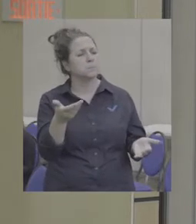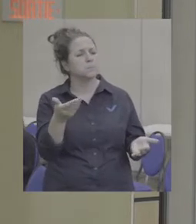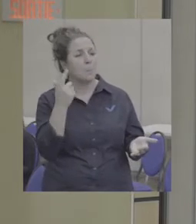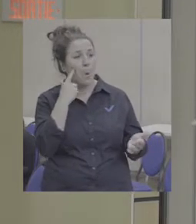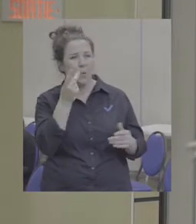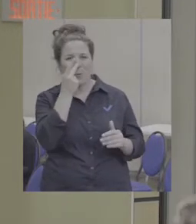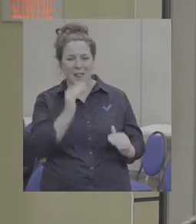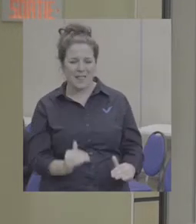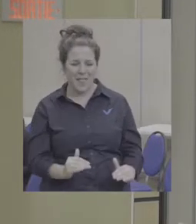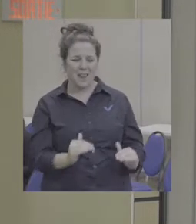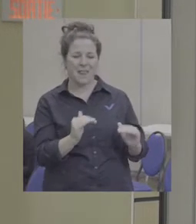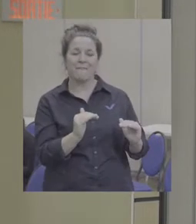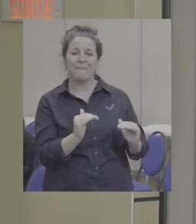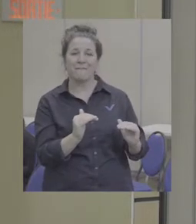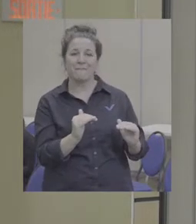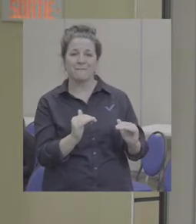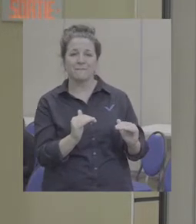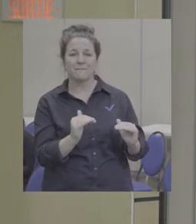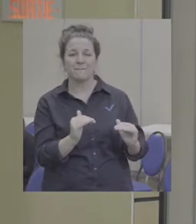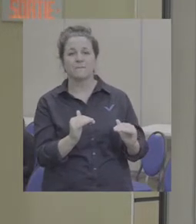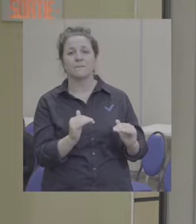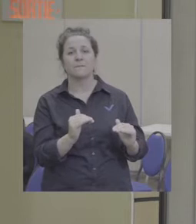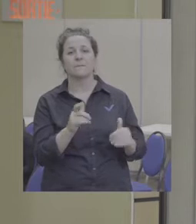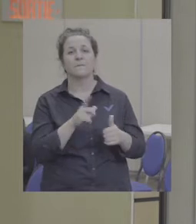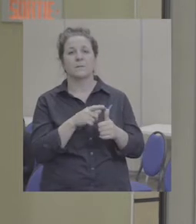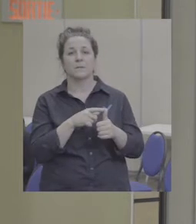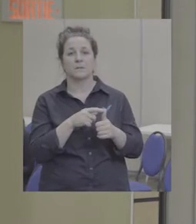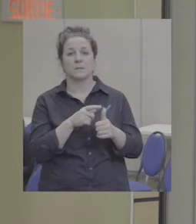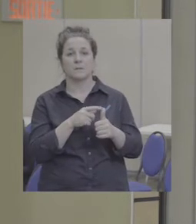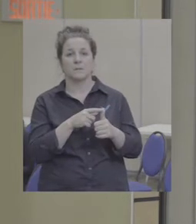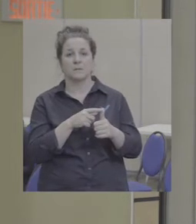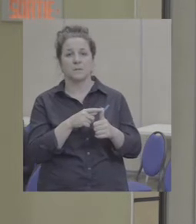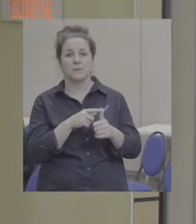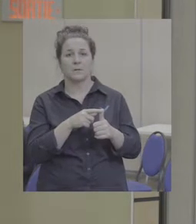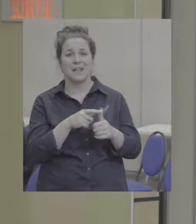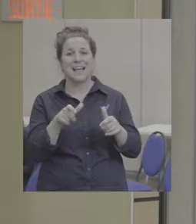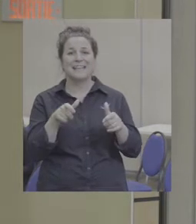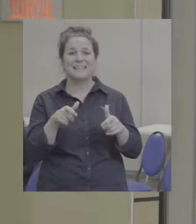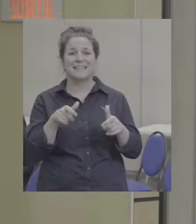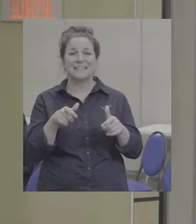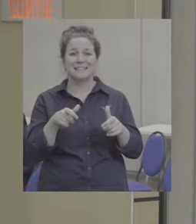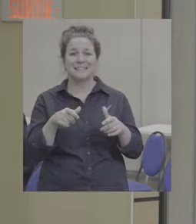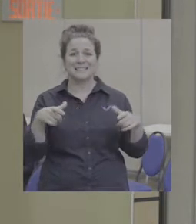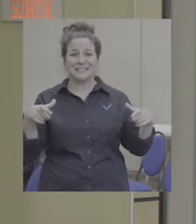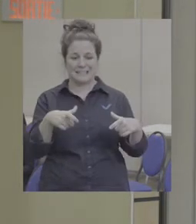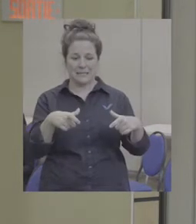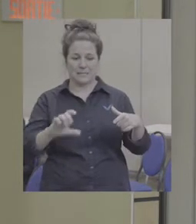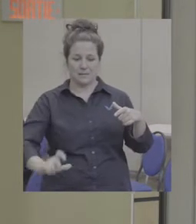pour élever la toilette, soit un disque élévateur ou soit un siège